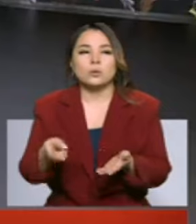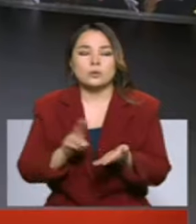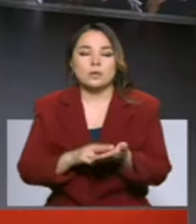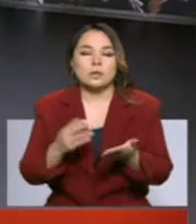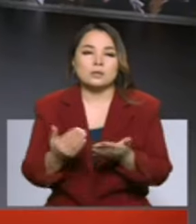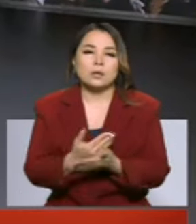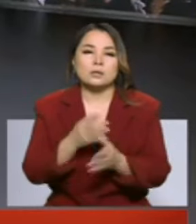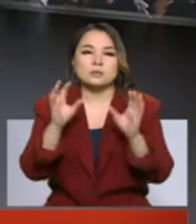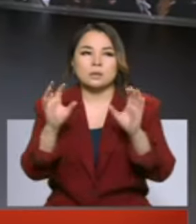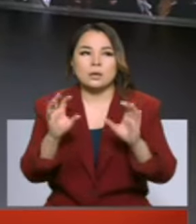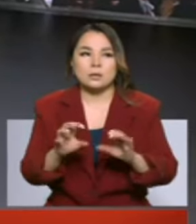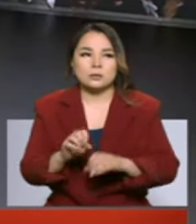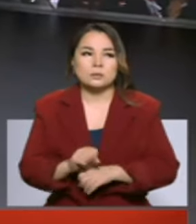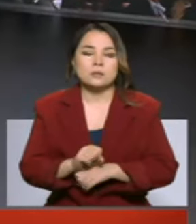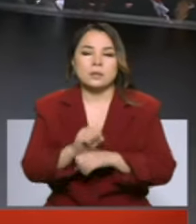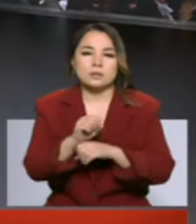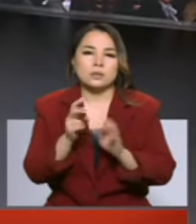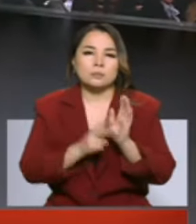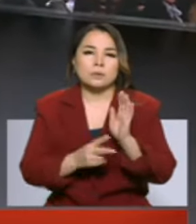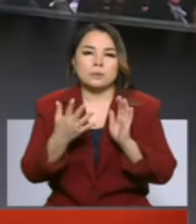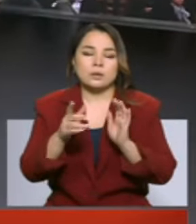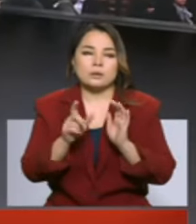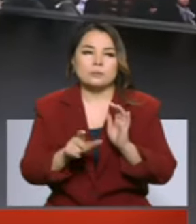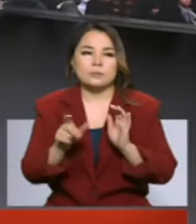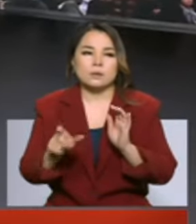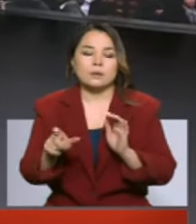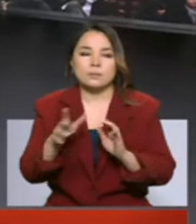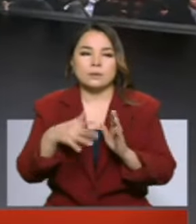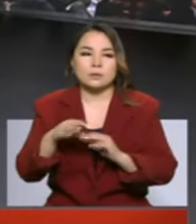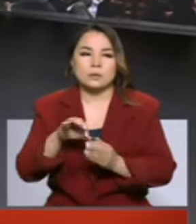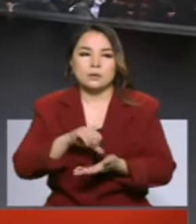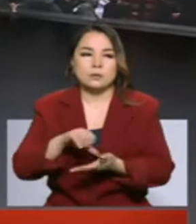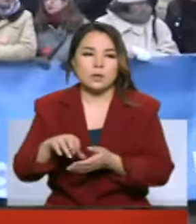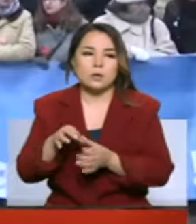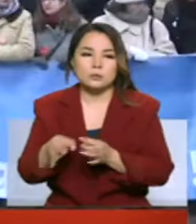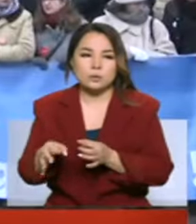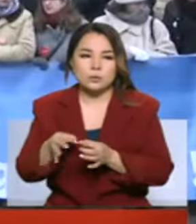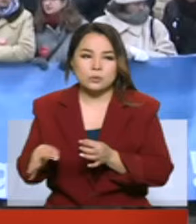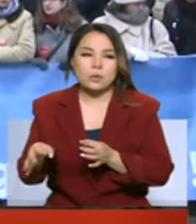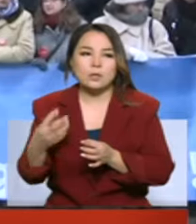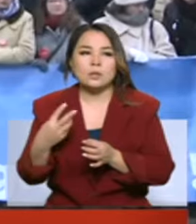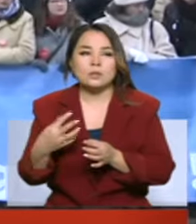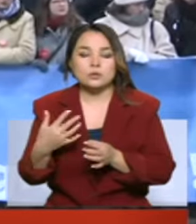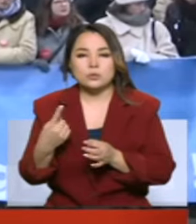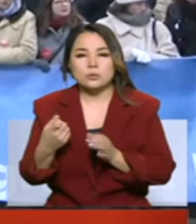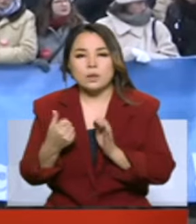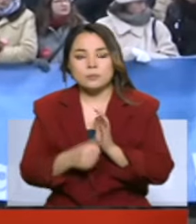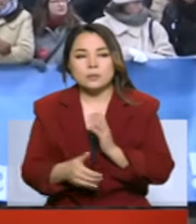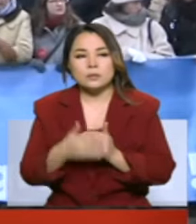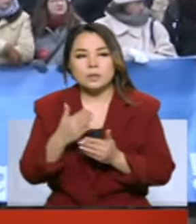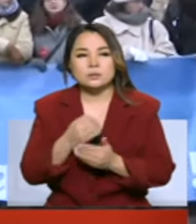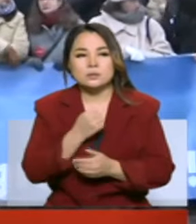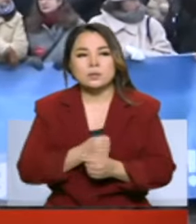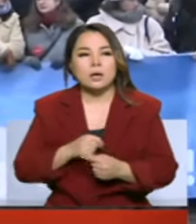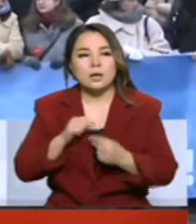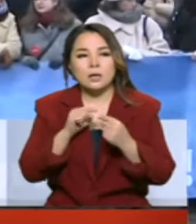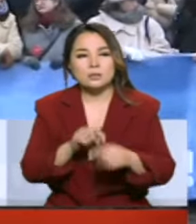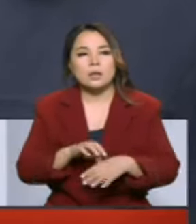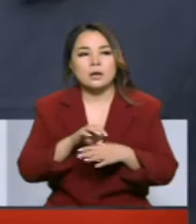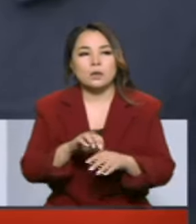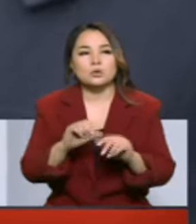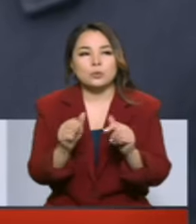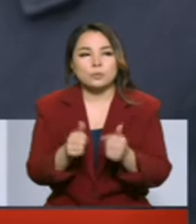заңға қарсы ереуілге 75 мың адам қатысты. Елдің түпкір-түпкірінде 160 наразылық акциясын ұйымдастырғандар